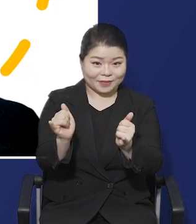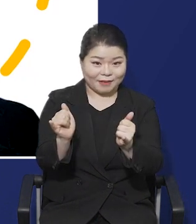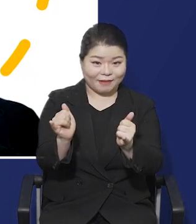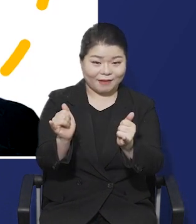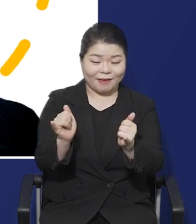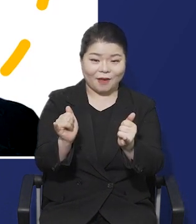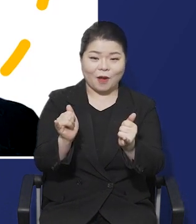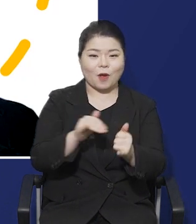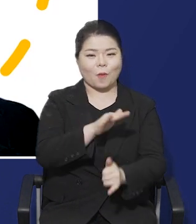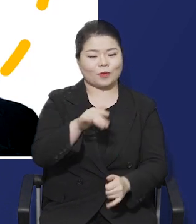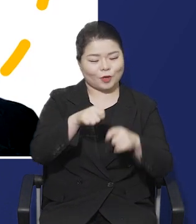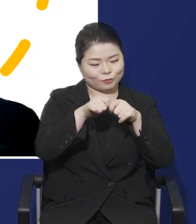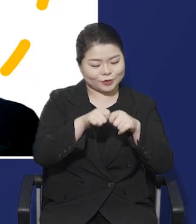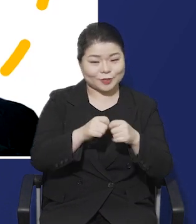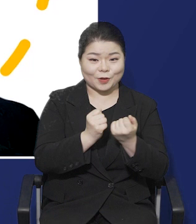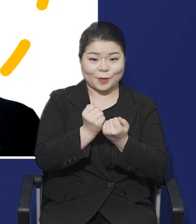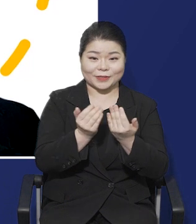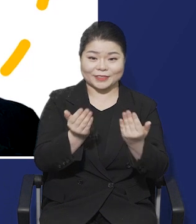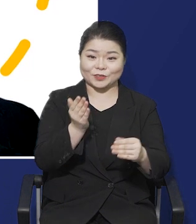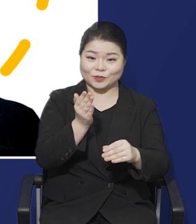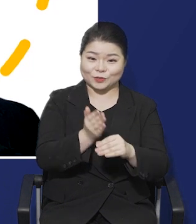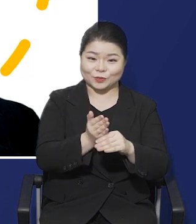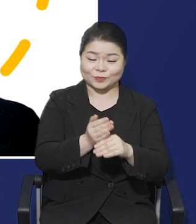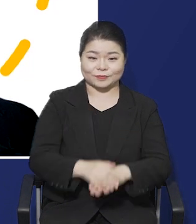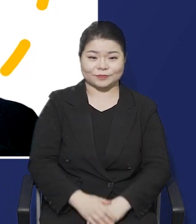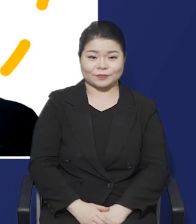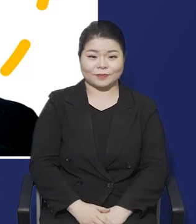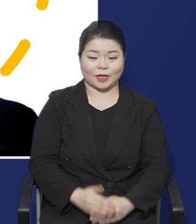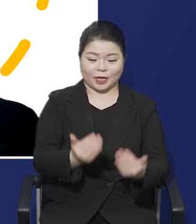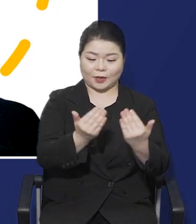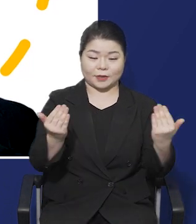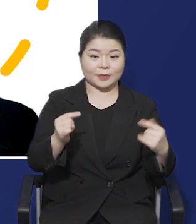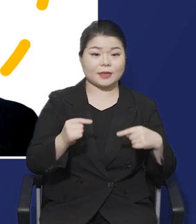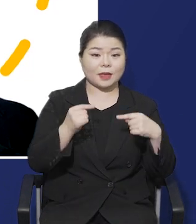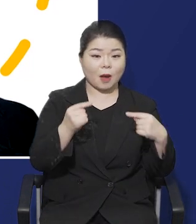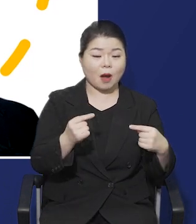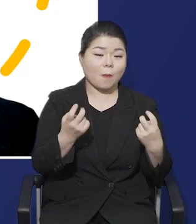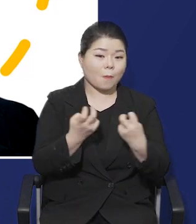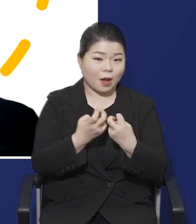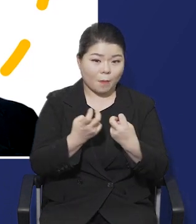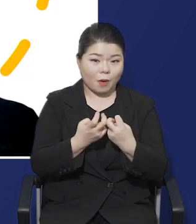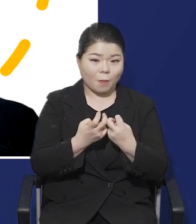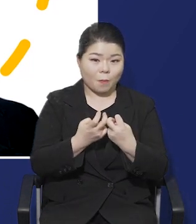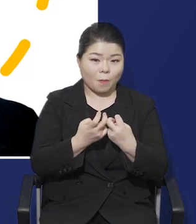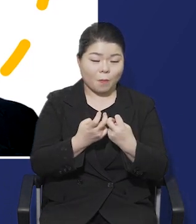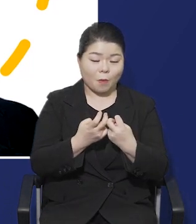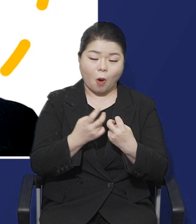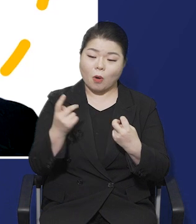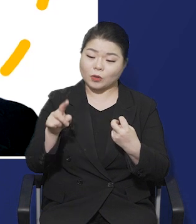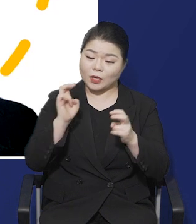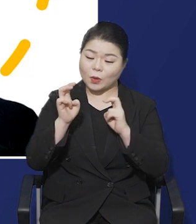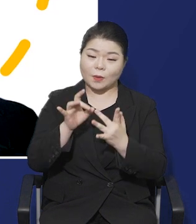여러분들한테 구체적으로 설명을 하고 있는데 이런 무역 전시회 참가를 어떻게